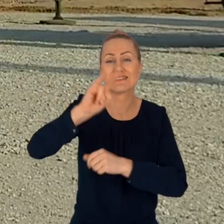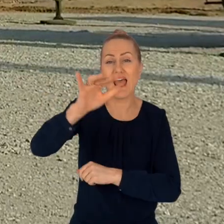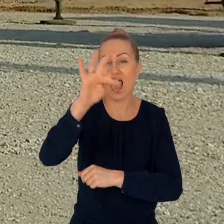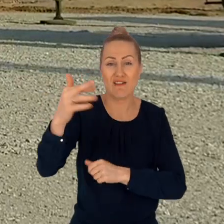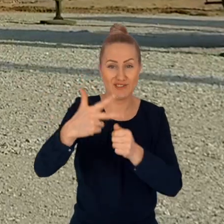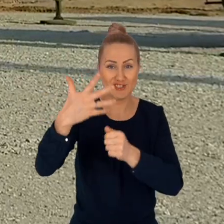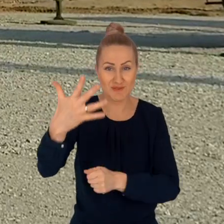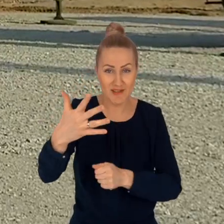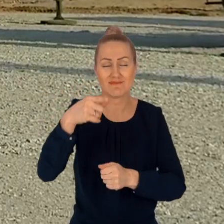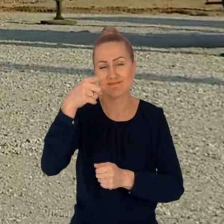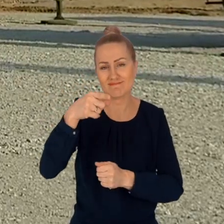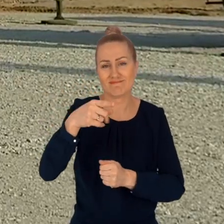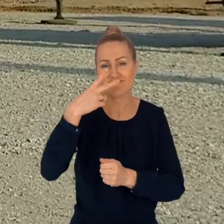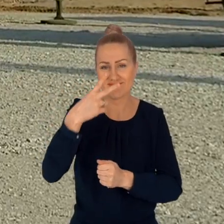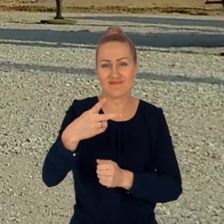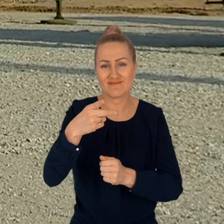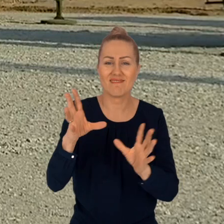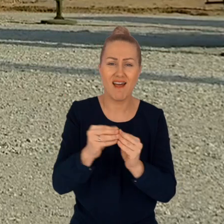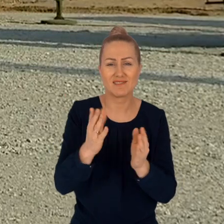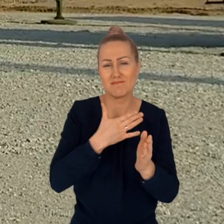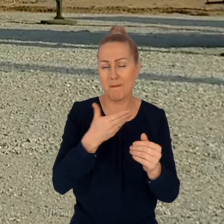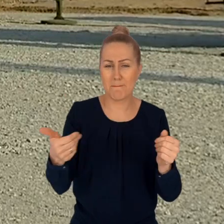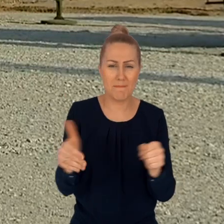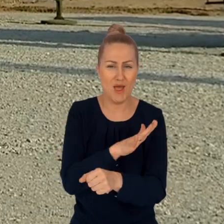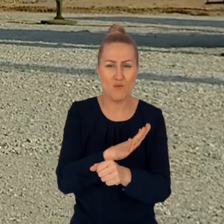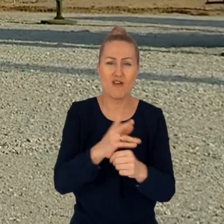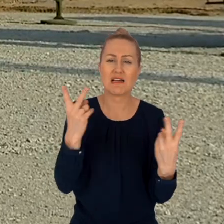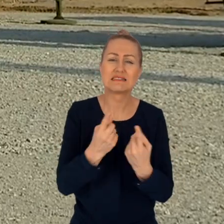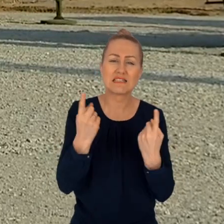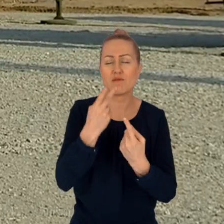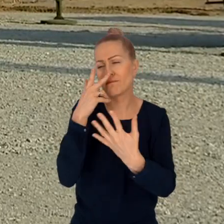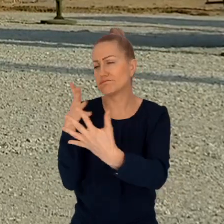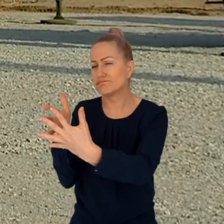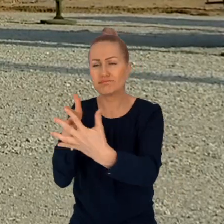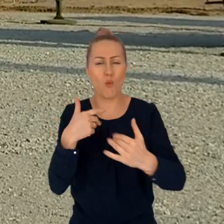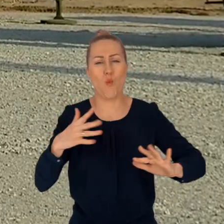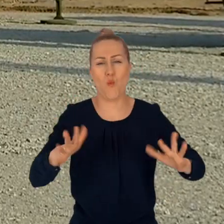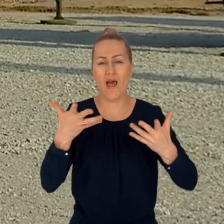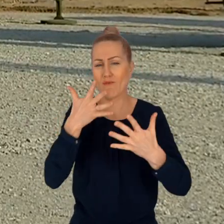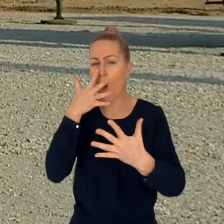F-35, to będziemy mieli już pełen przegląd sytuacji i